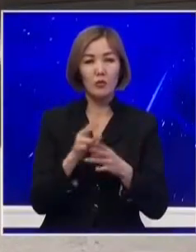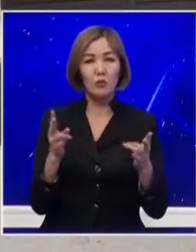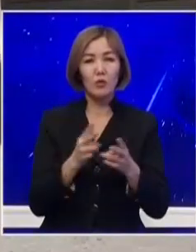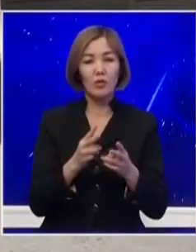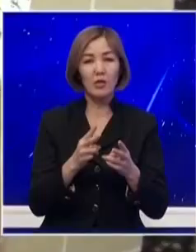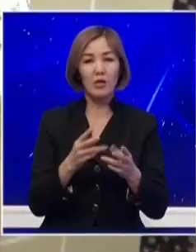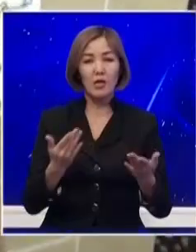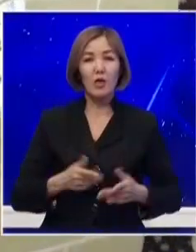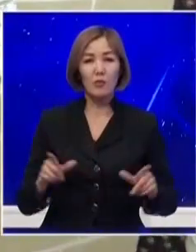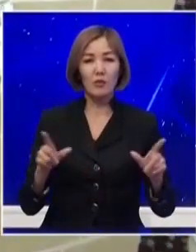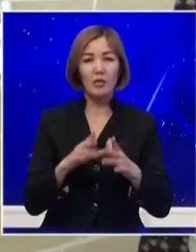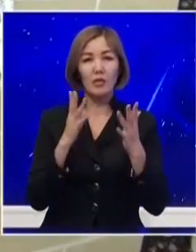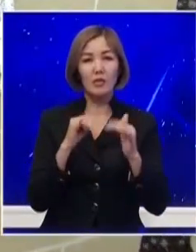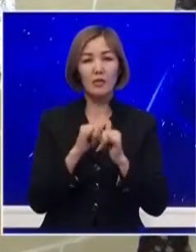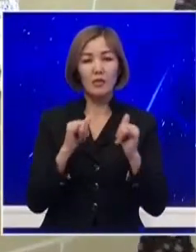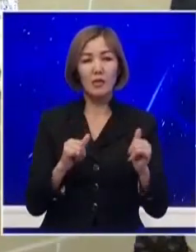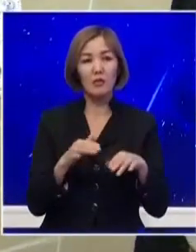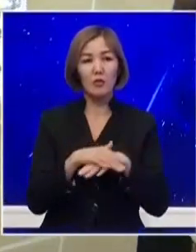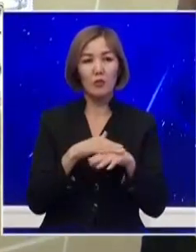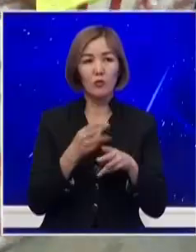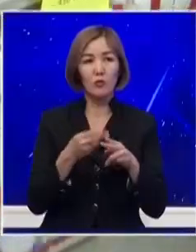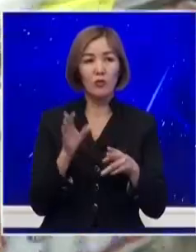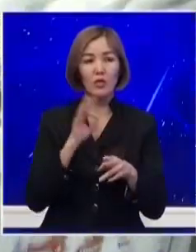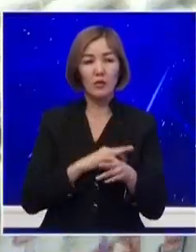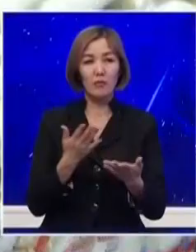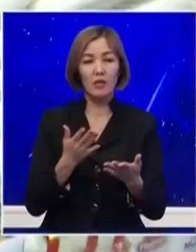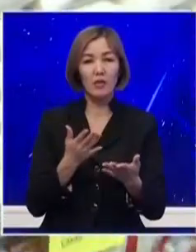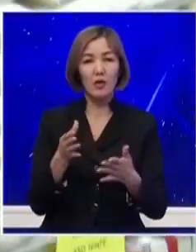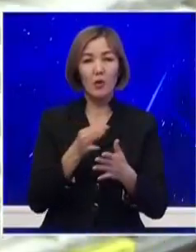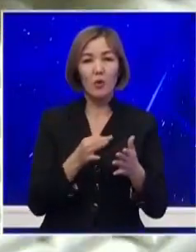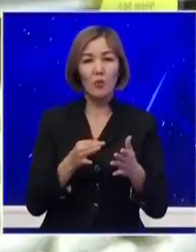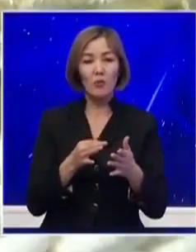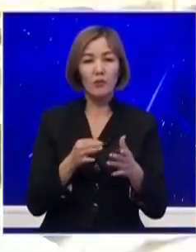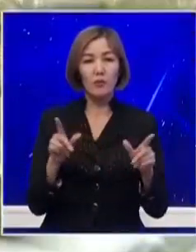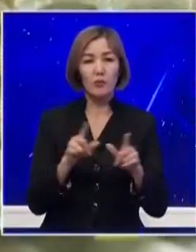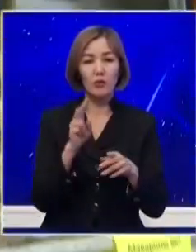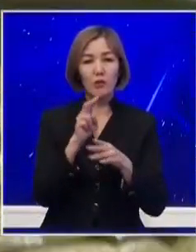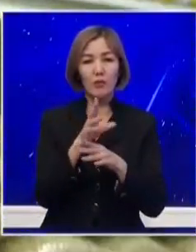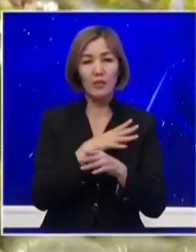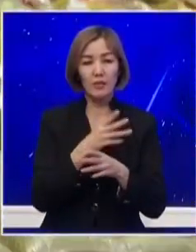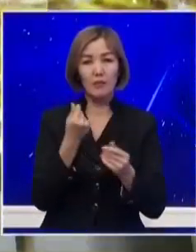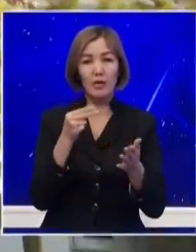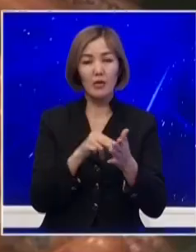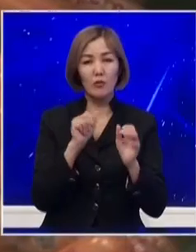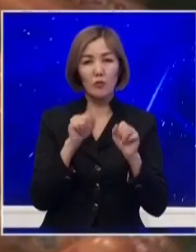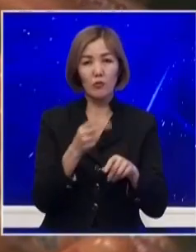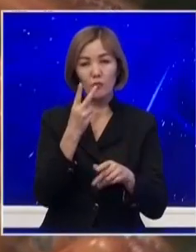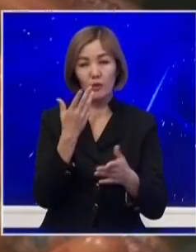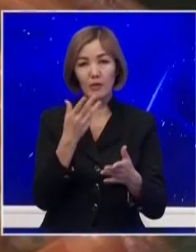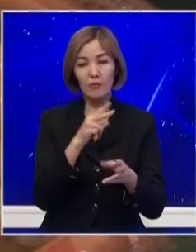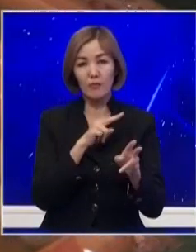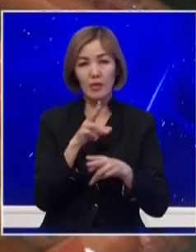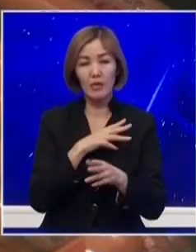саны артып келеді. Бұл ең алдымен тұрғындарға тиімді. Облыс әкімі осындай дүкендердің біріне барды. Бағаның қолжетімділігін